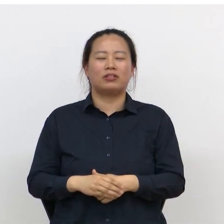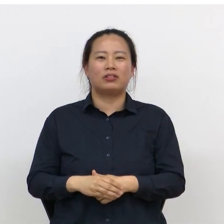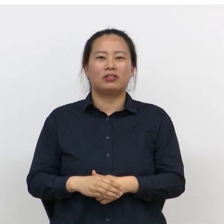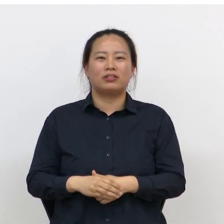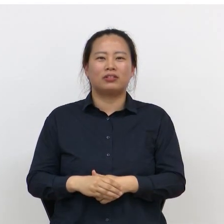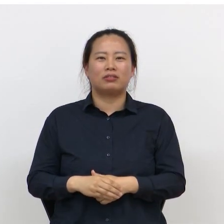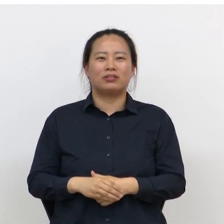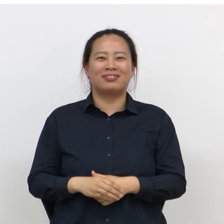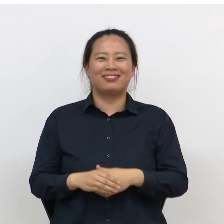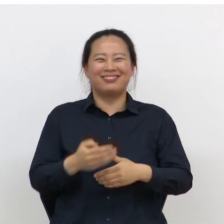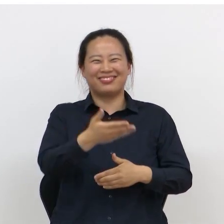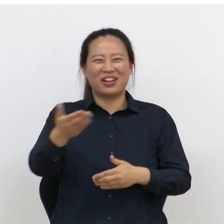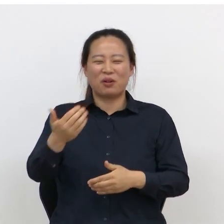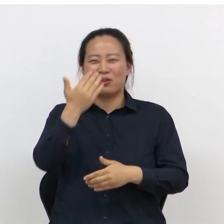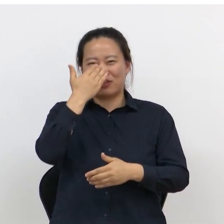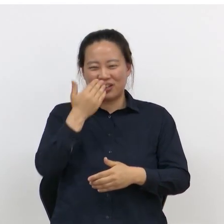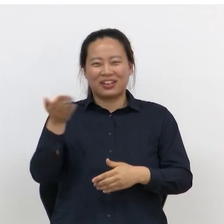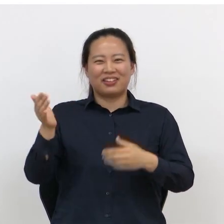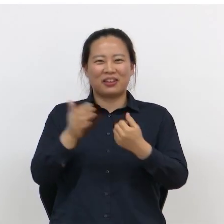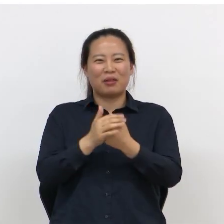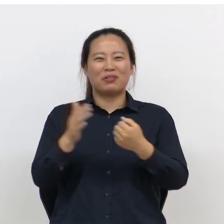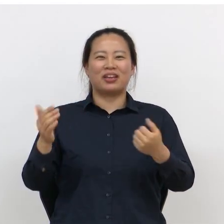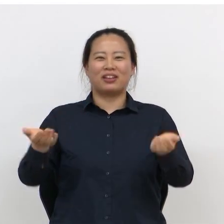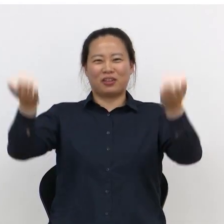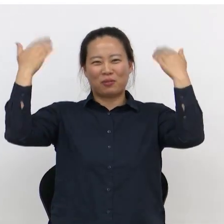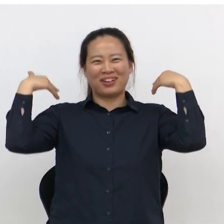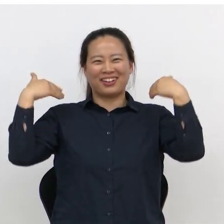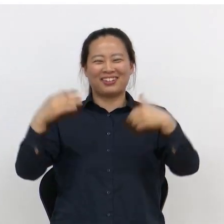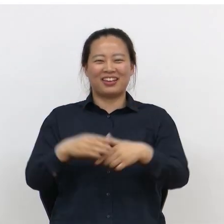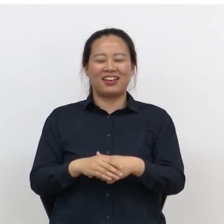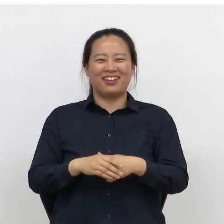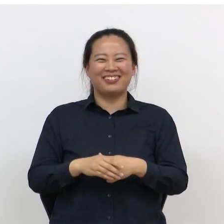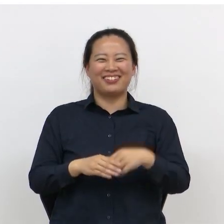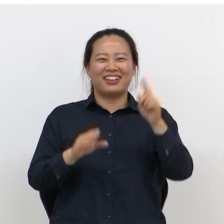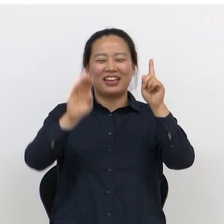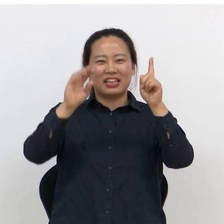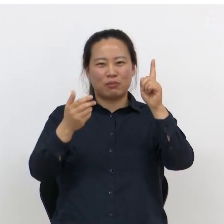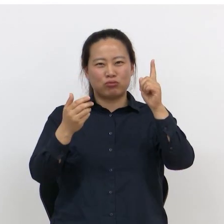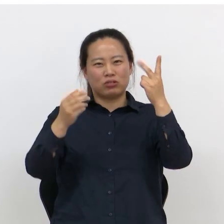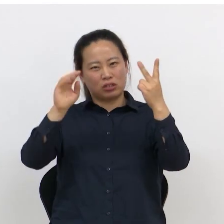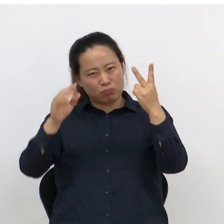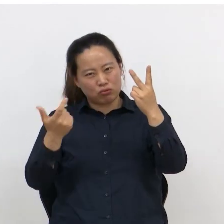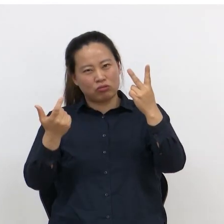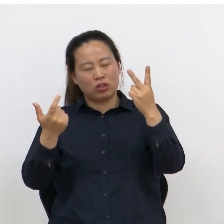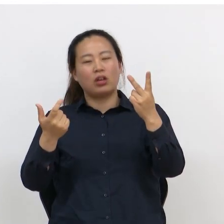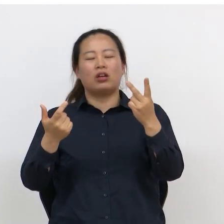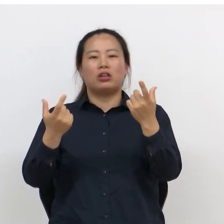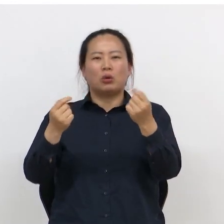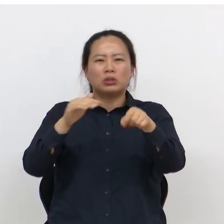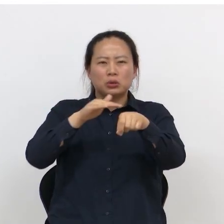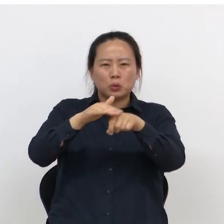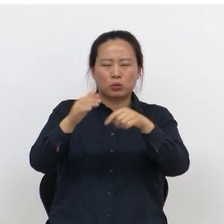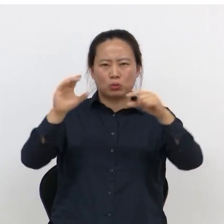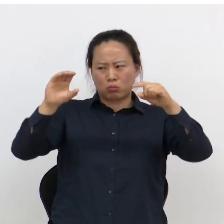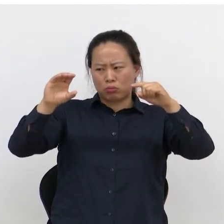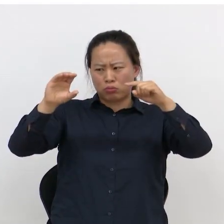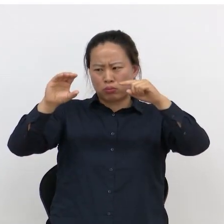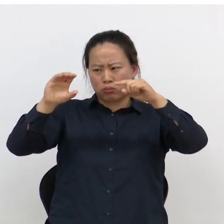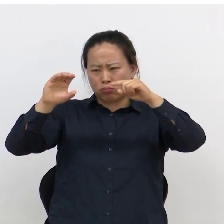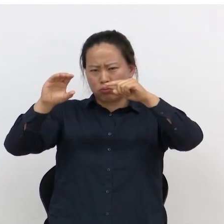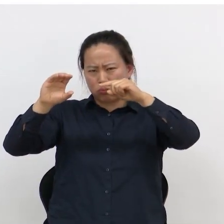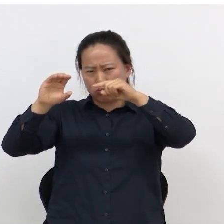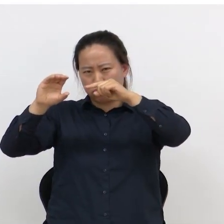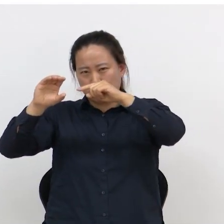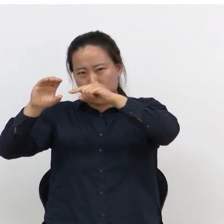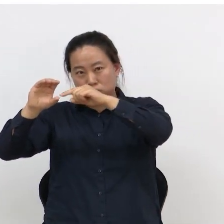여러분 지루하시니까 넘어가겠습니다. 또다시 1분 경과, 또다시 1분 경과. 그래가지고 이렇게